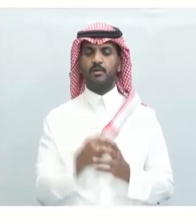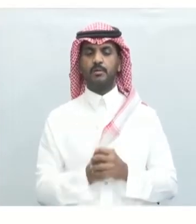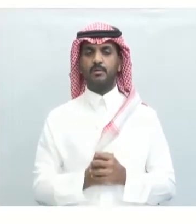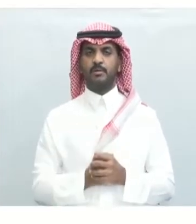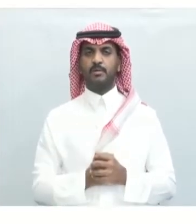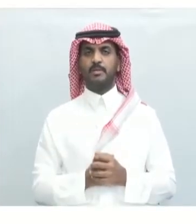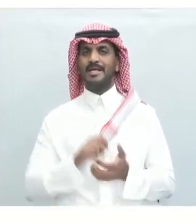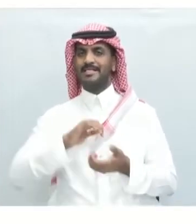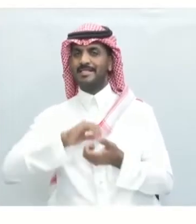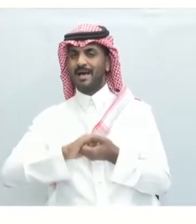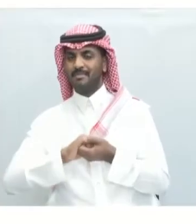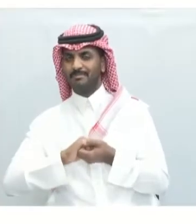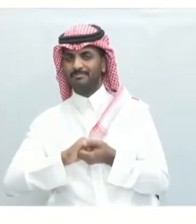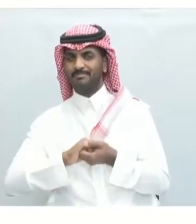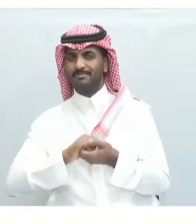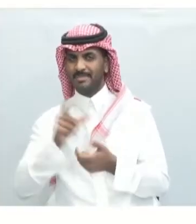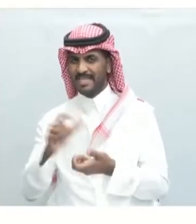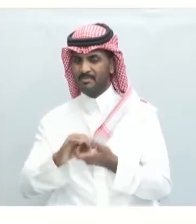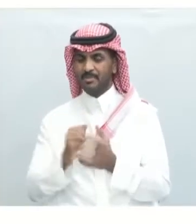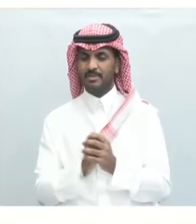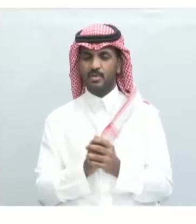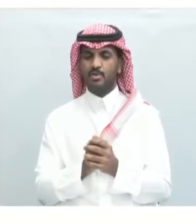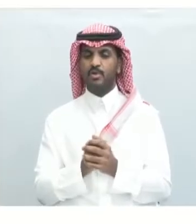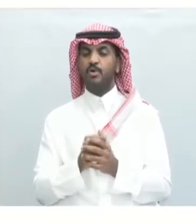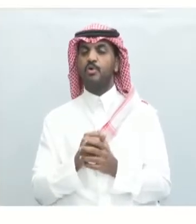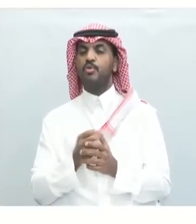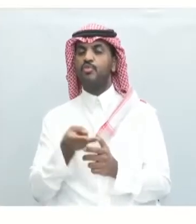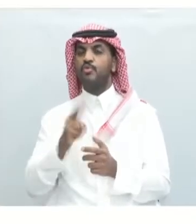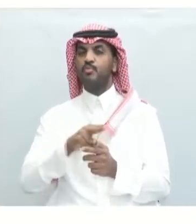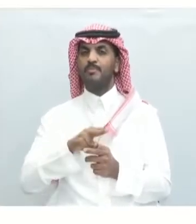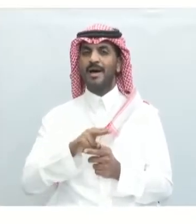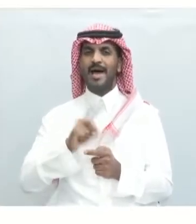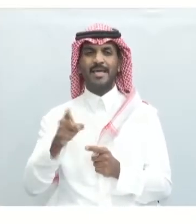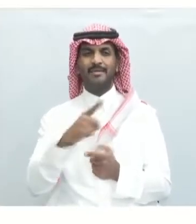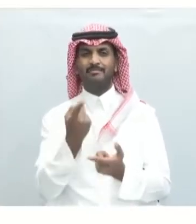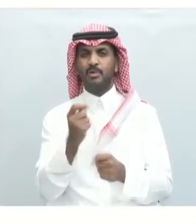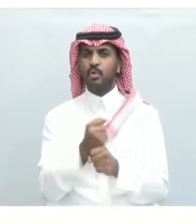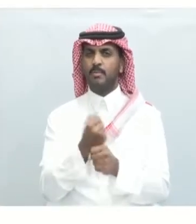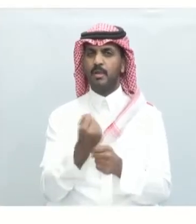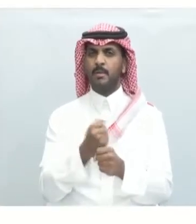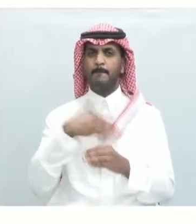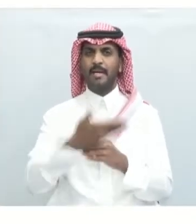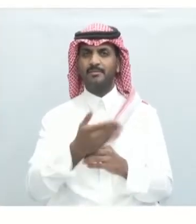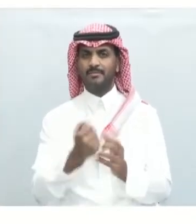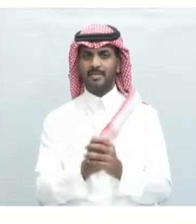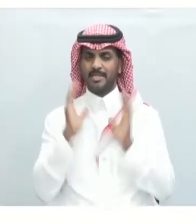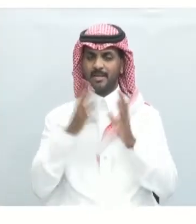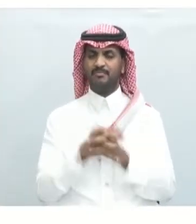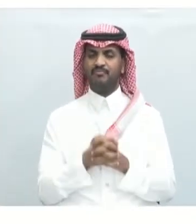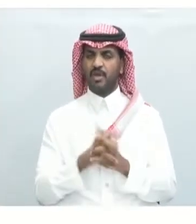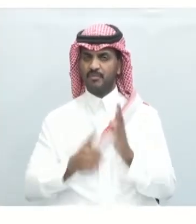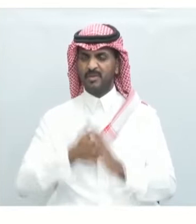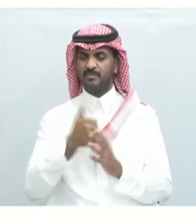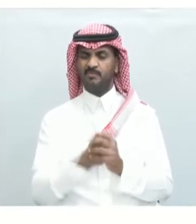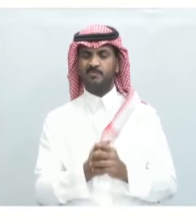ذلك من حرصه على العلم ثم اي اي ما هو العمل الذي ياتي بعده في الافضليه